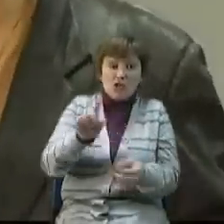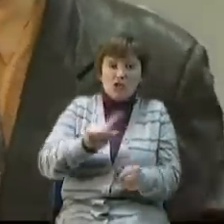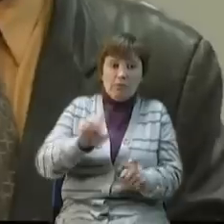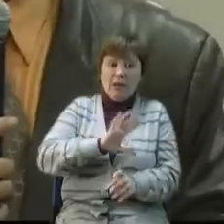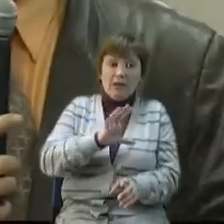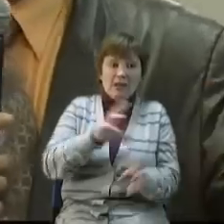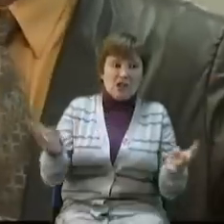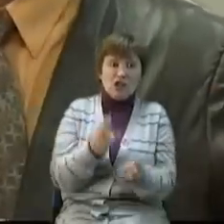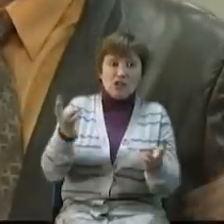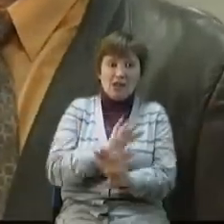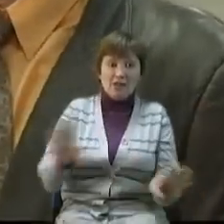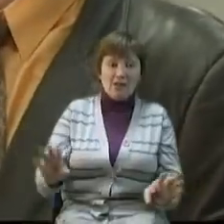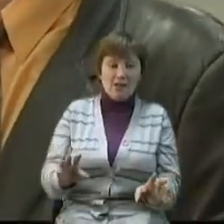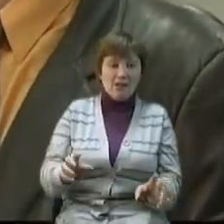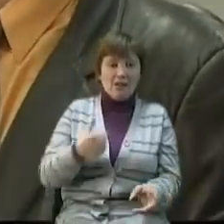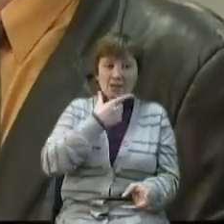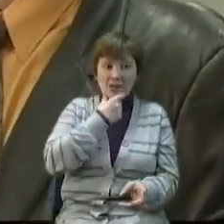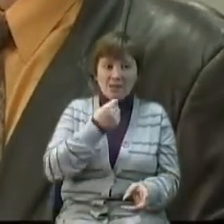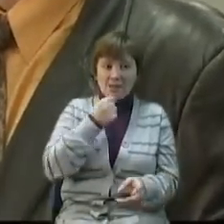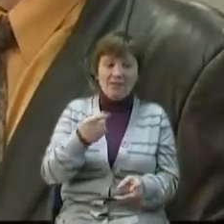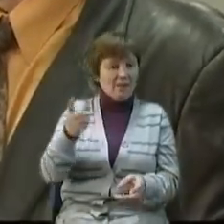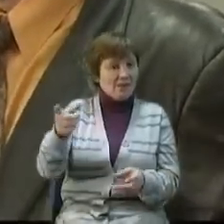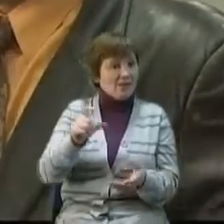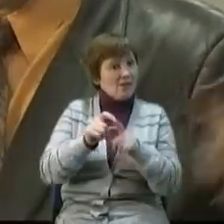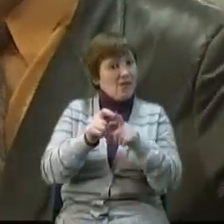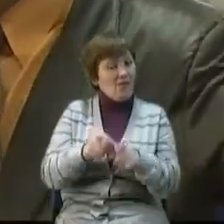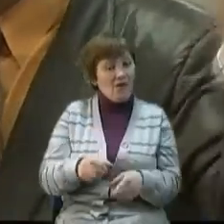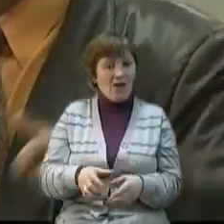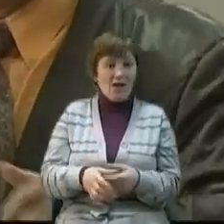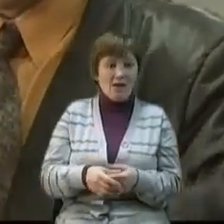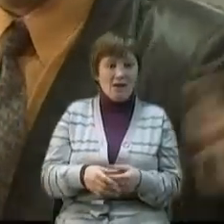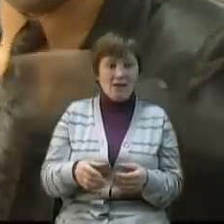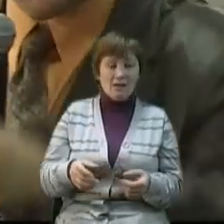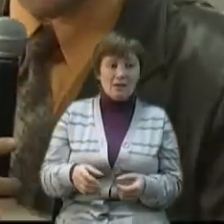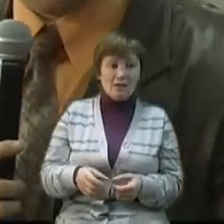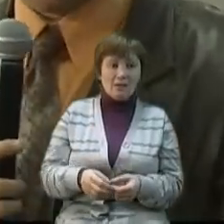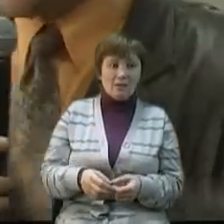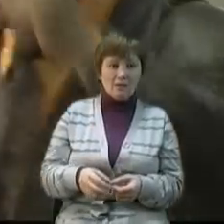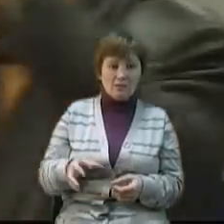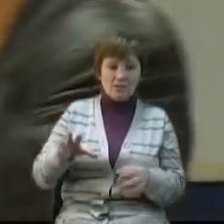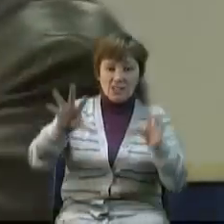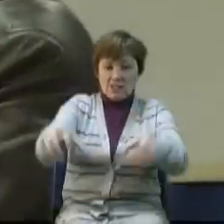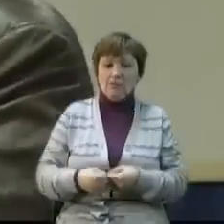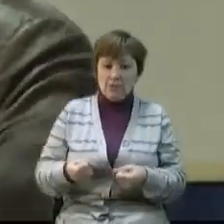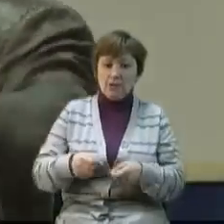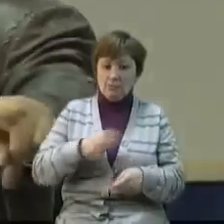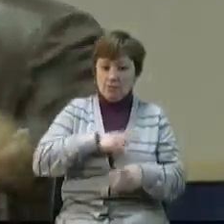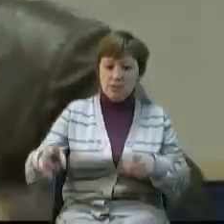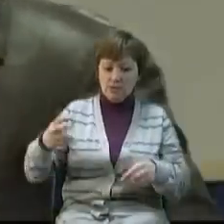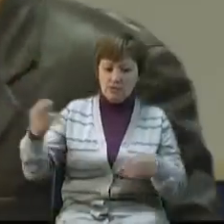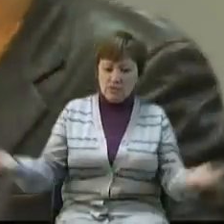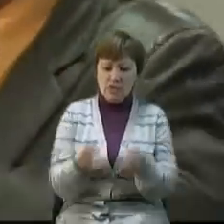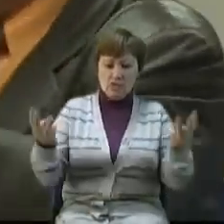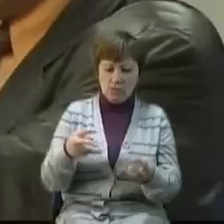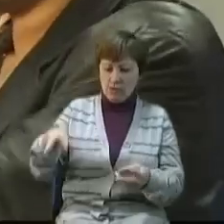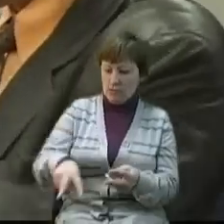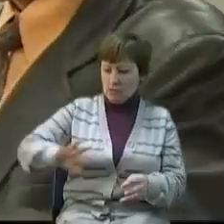сжег это вот чепуху это все. Я говорю: давай сюда, вырыл на нее, кинул в огонь, говорю, стоять